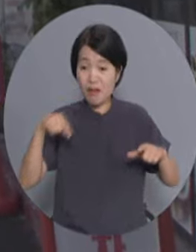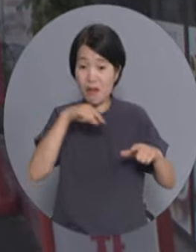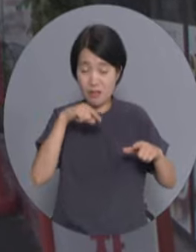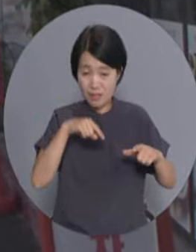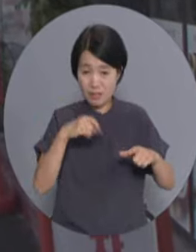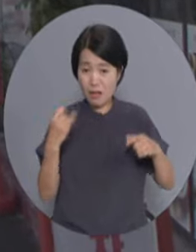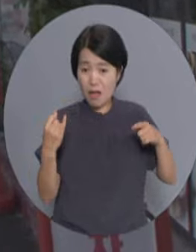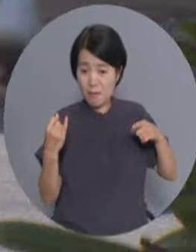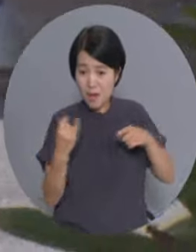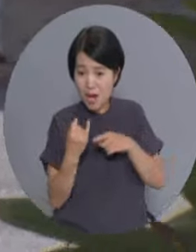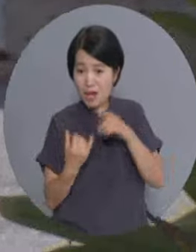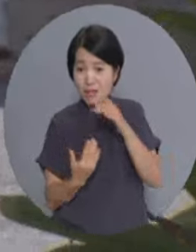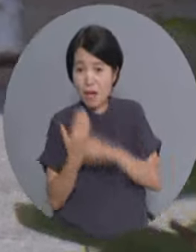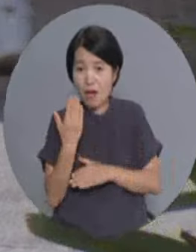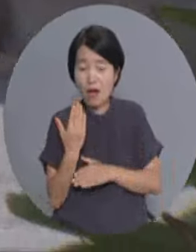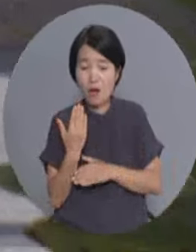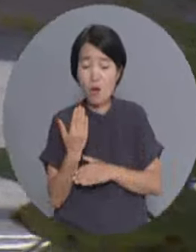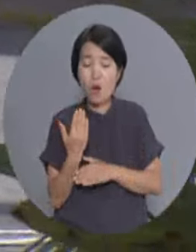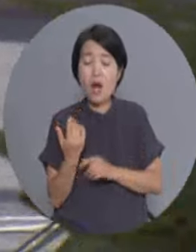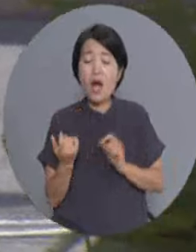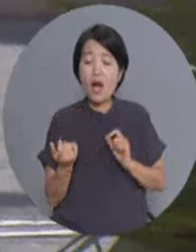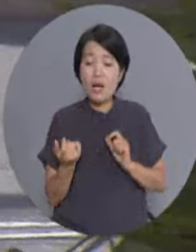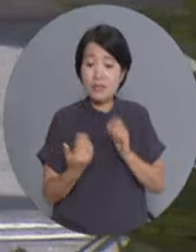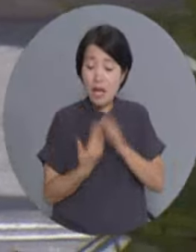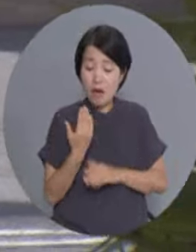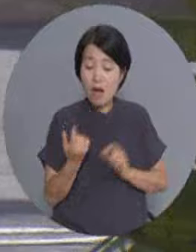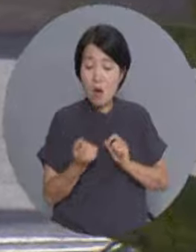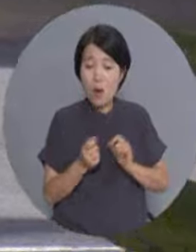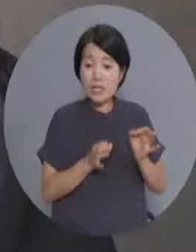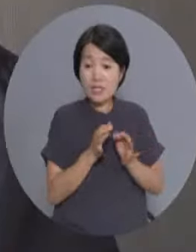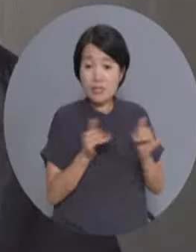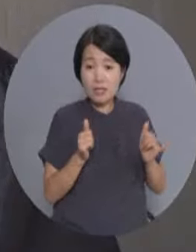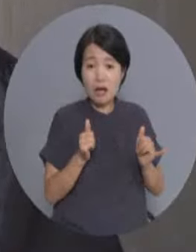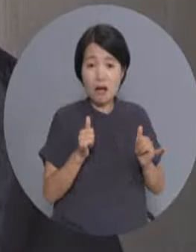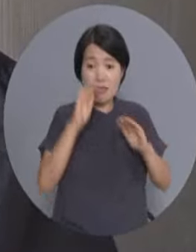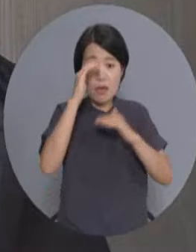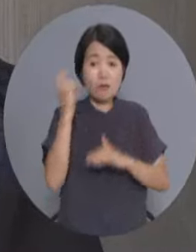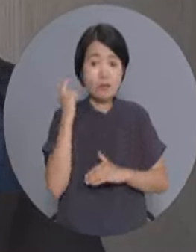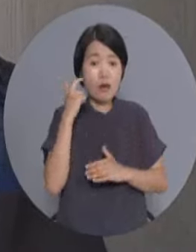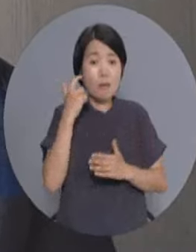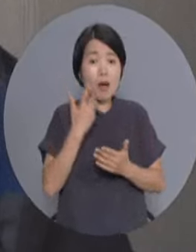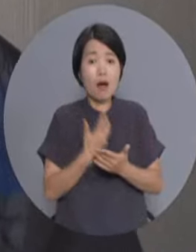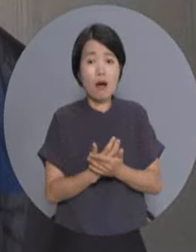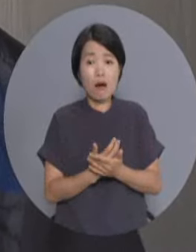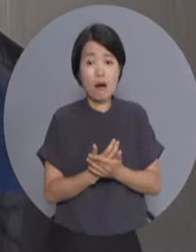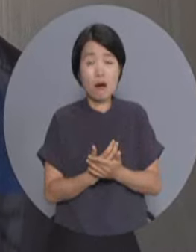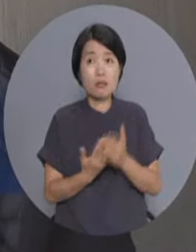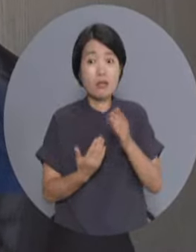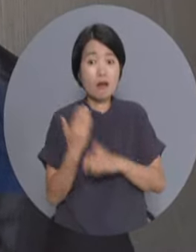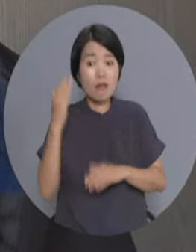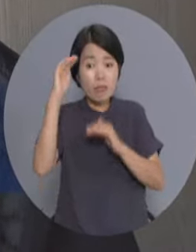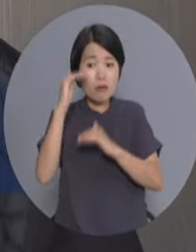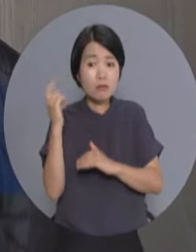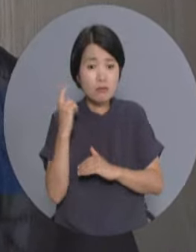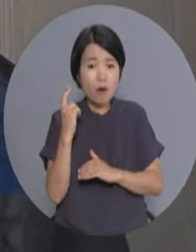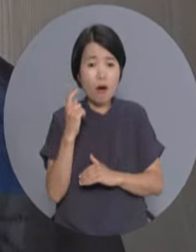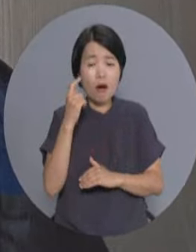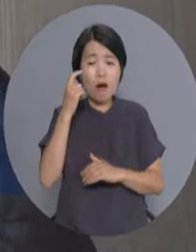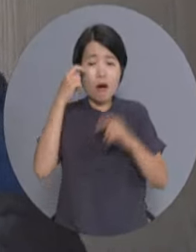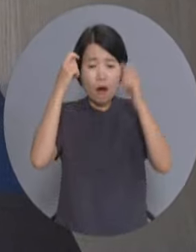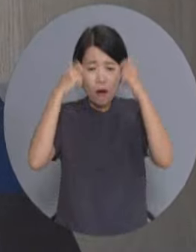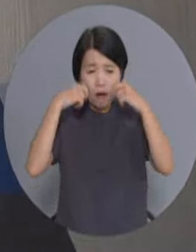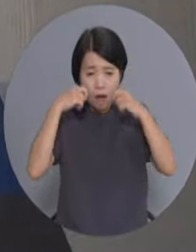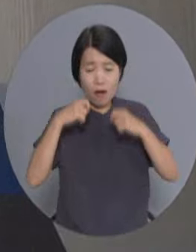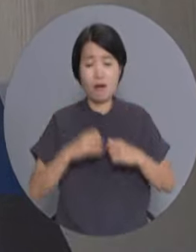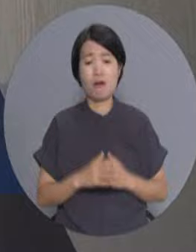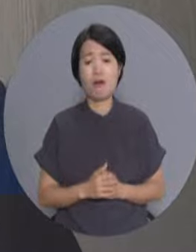벌어진 강력 사건에 인근 상인들도 큰 충격을 받았습니다. 나 눈물이 났어. 네. 눈물